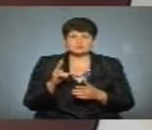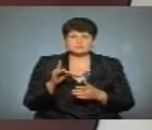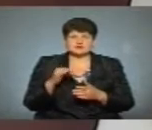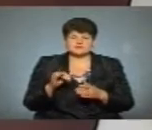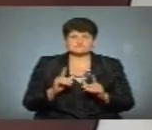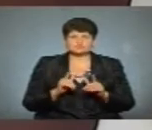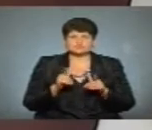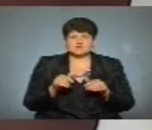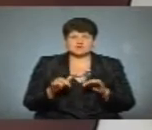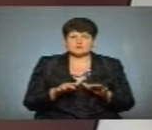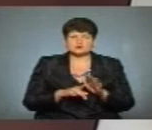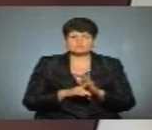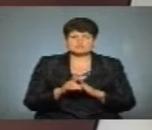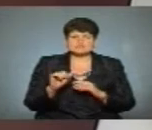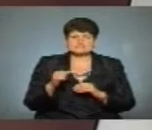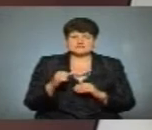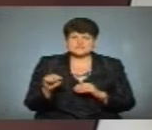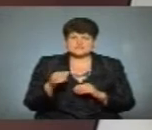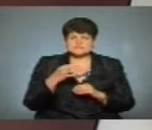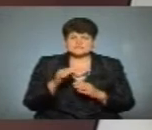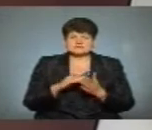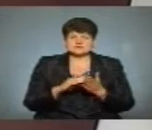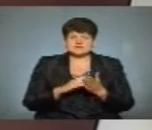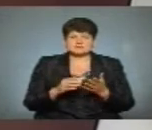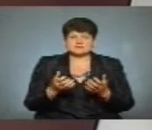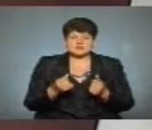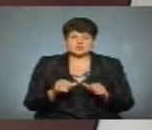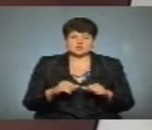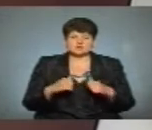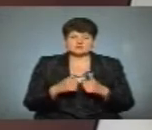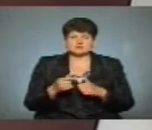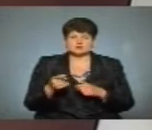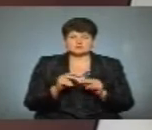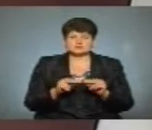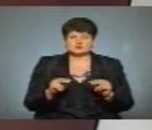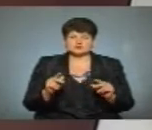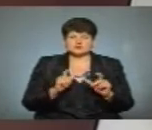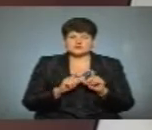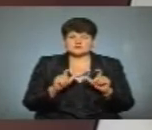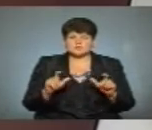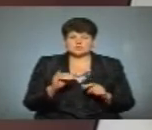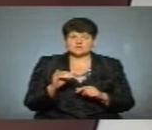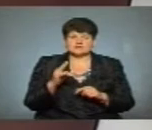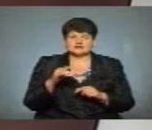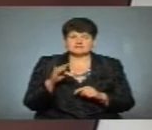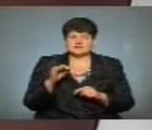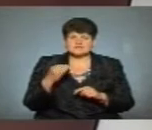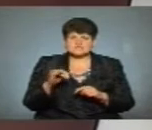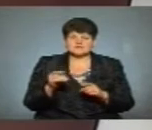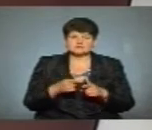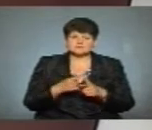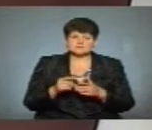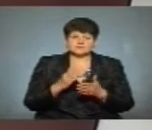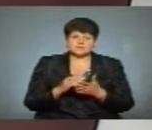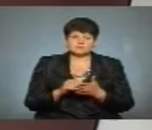Вступна кампанія розпочнеться в серпні, розповів секретар приймальної комісії Тернопільського педагогічного університету Юрій Дрівніцький. Чи є документи,